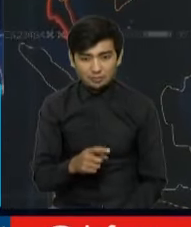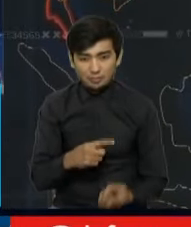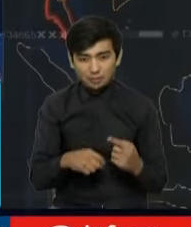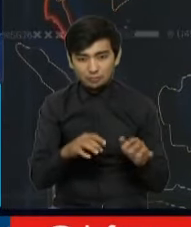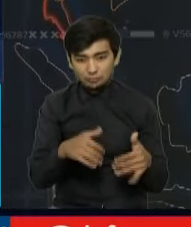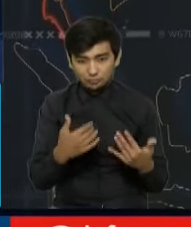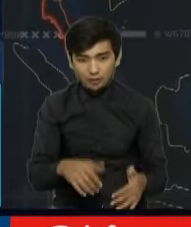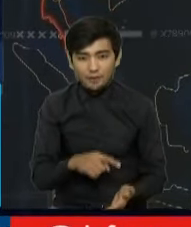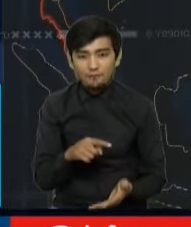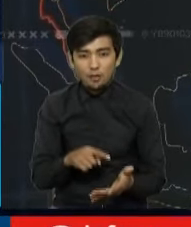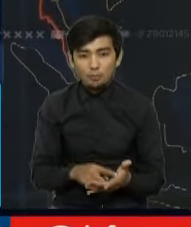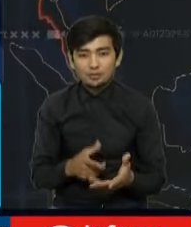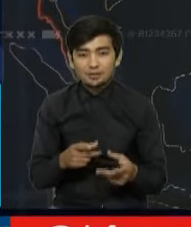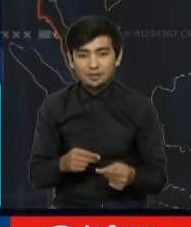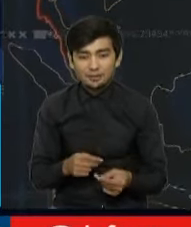И вопрос, где остальные?